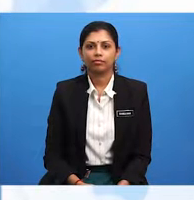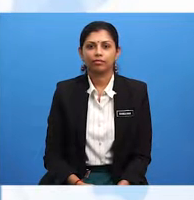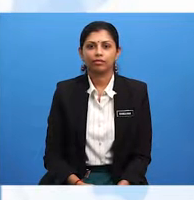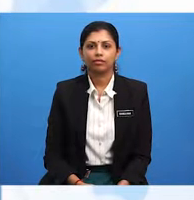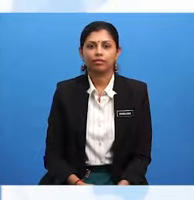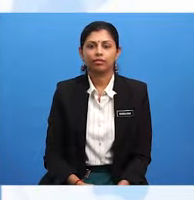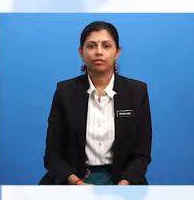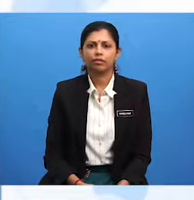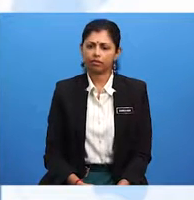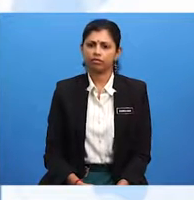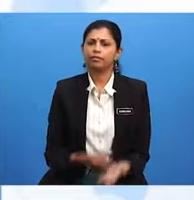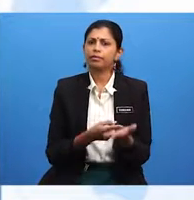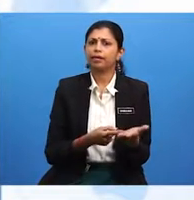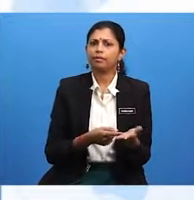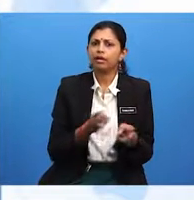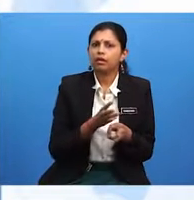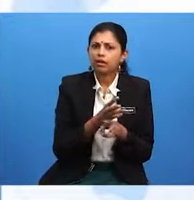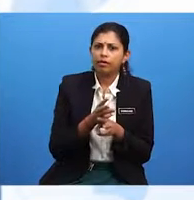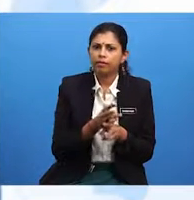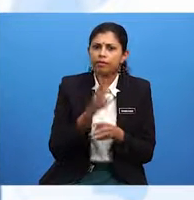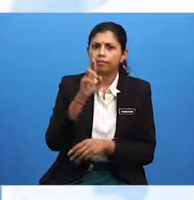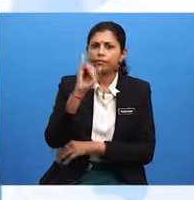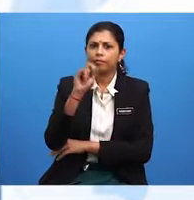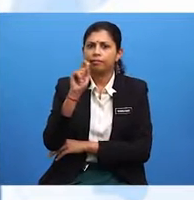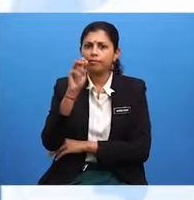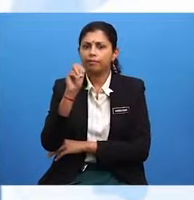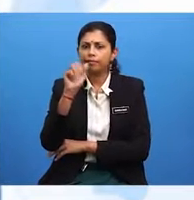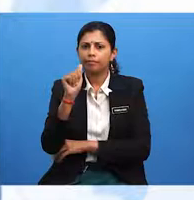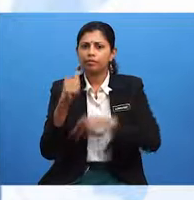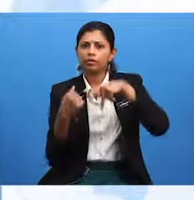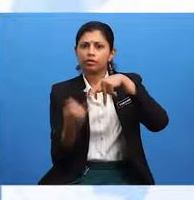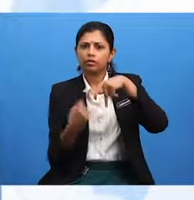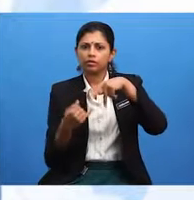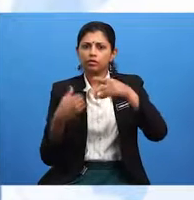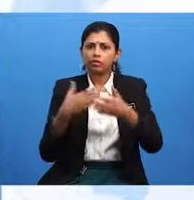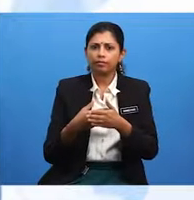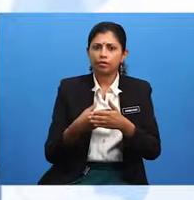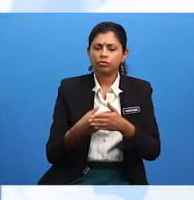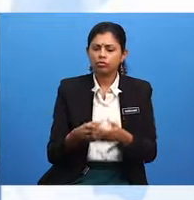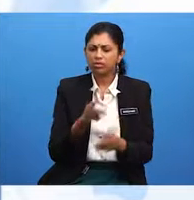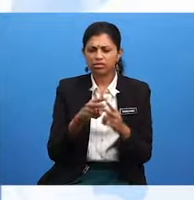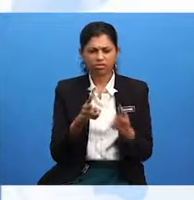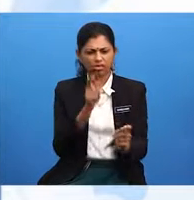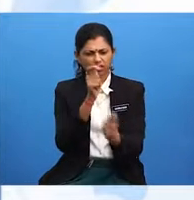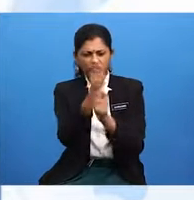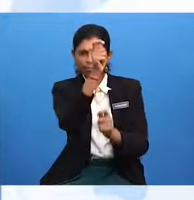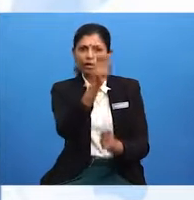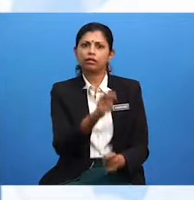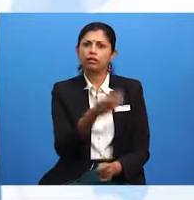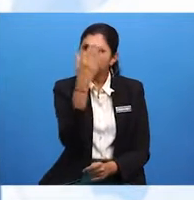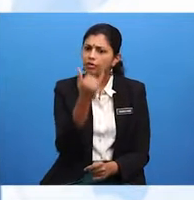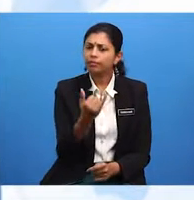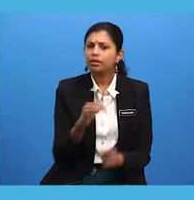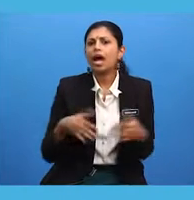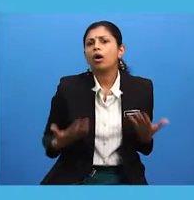Apakah yang mengawal ritma kita haid sehingga kita haid ini berlaku dengan begitu